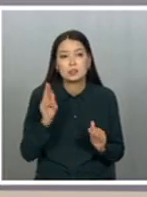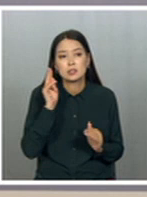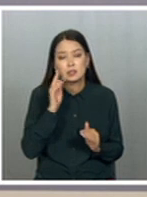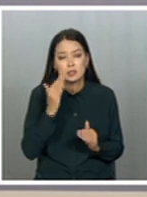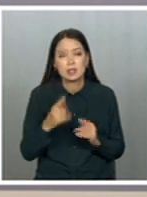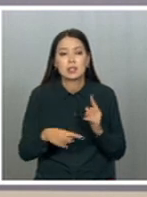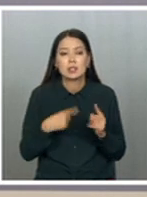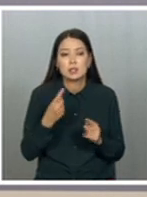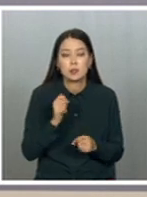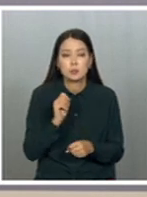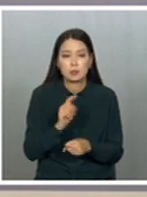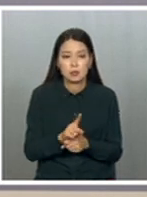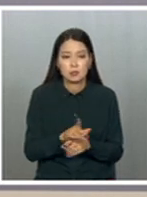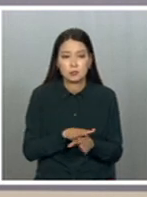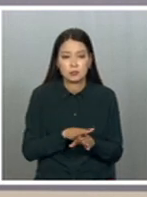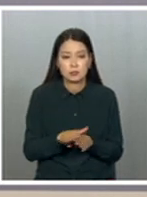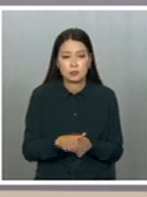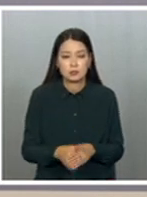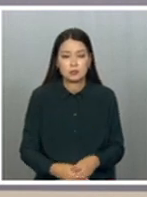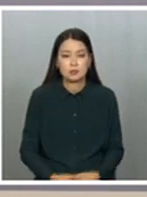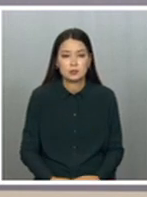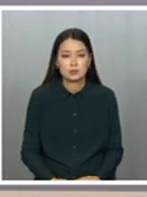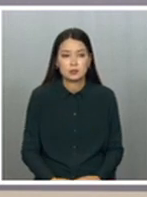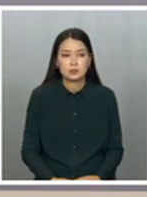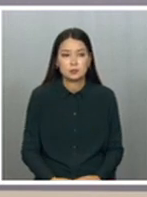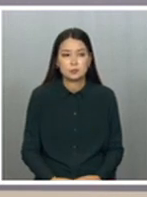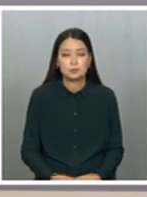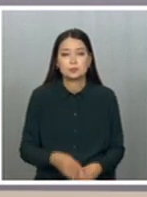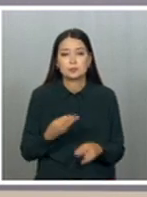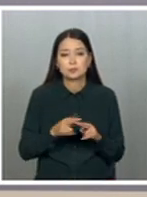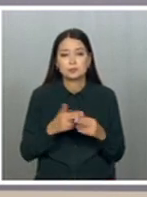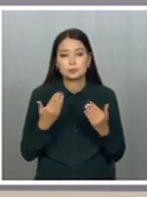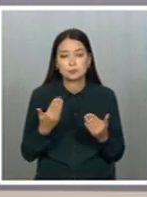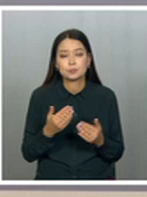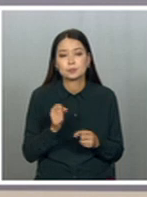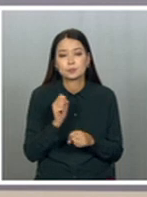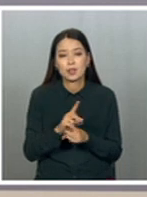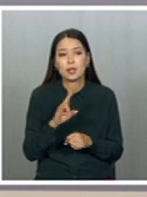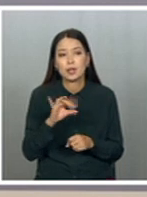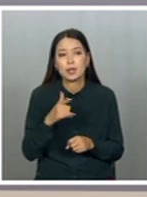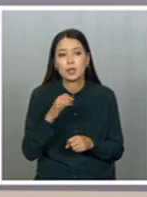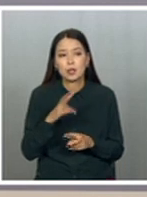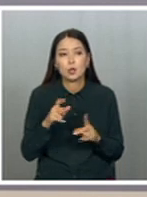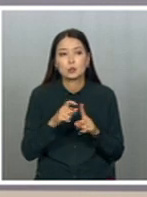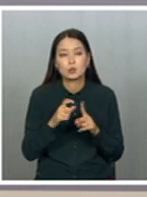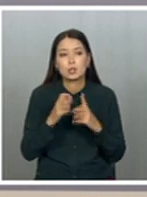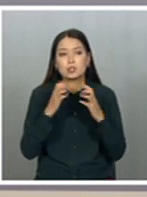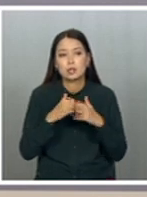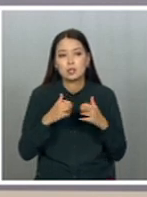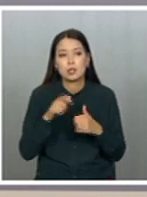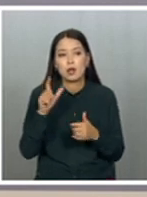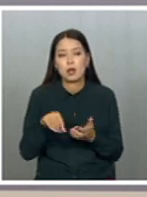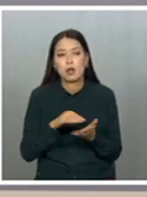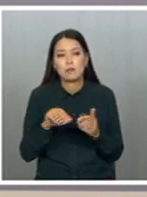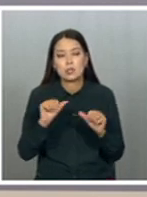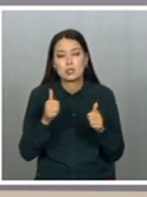келесі тапсырмасына көшейік. Бұл тапсырмада сіздер Крейгелдің сөзіне талдау жасап, автор